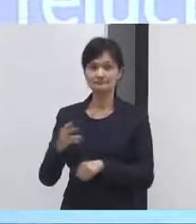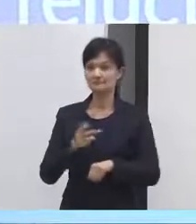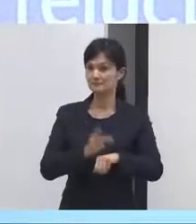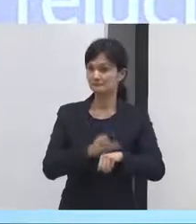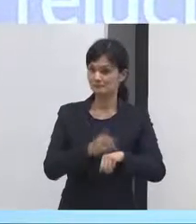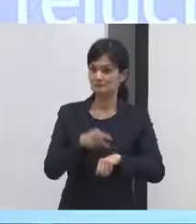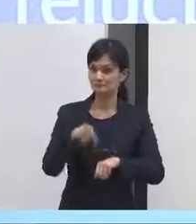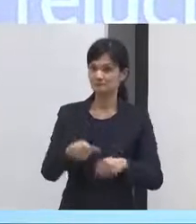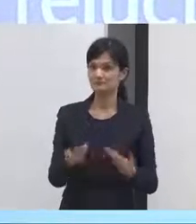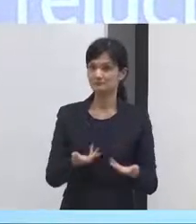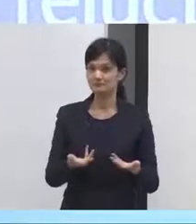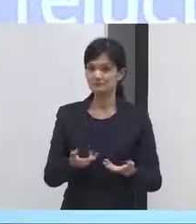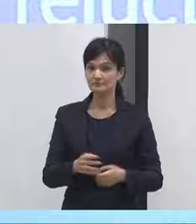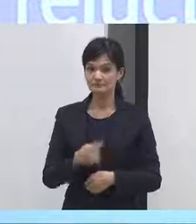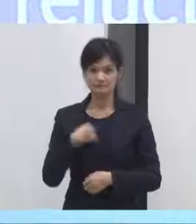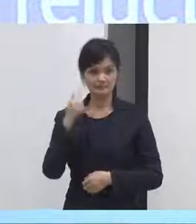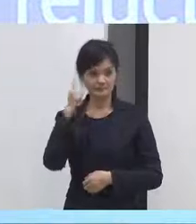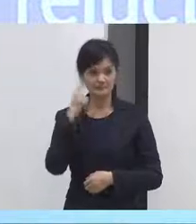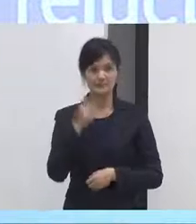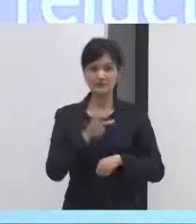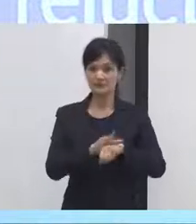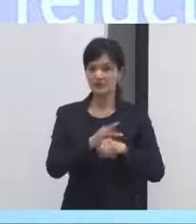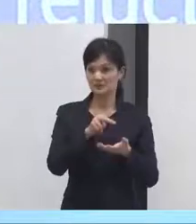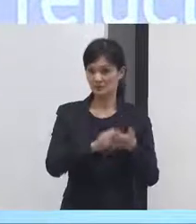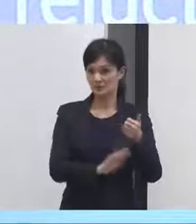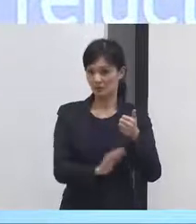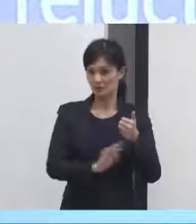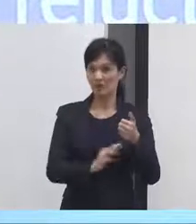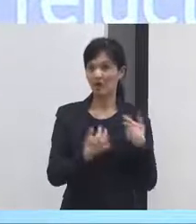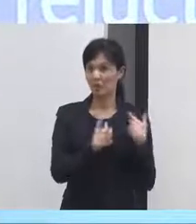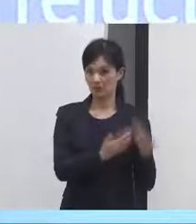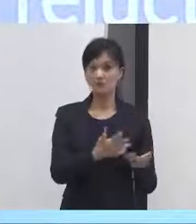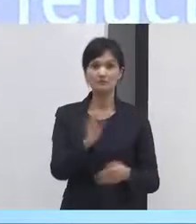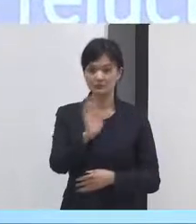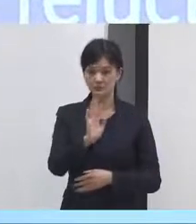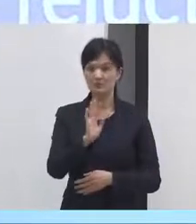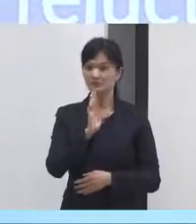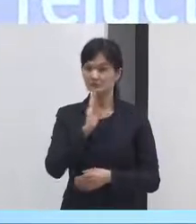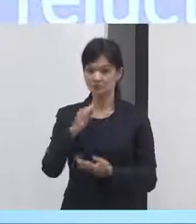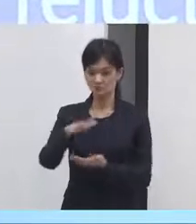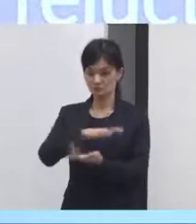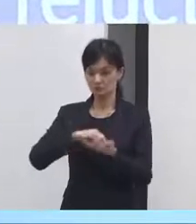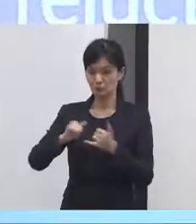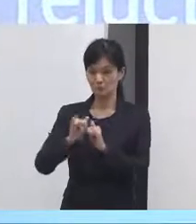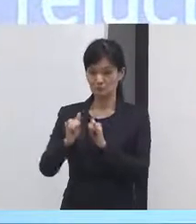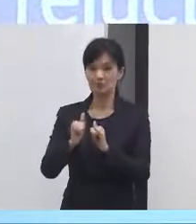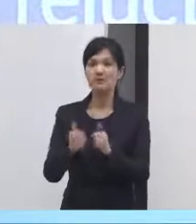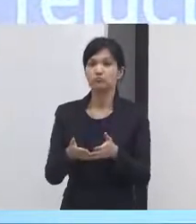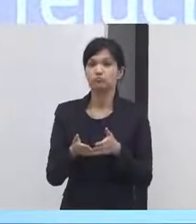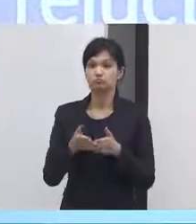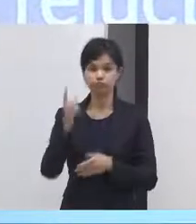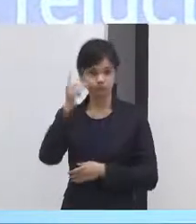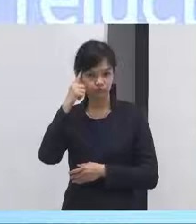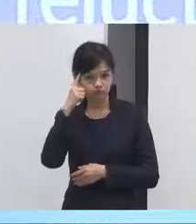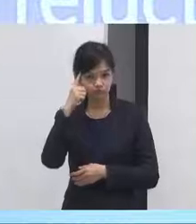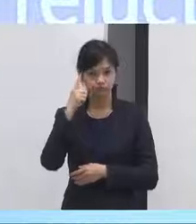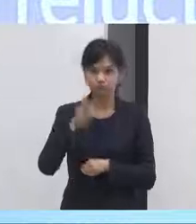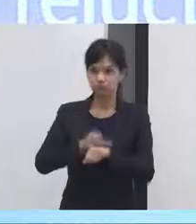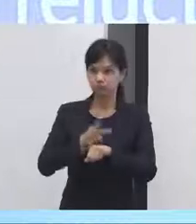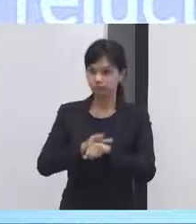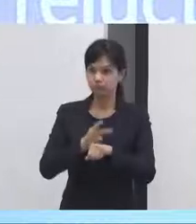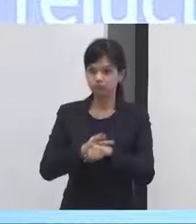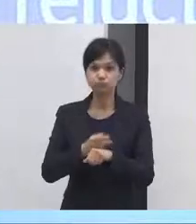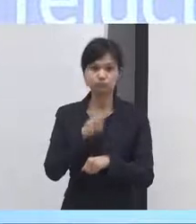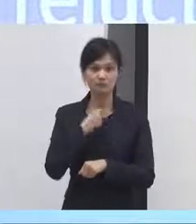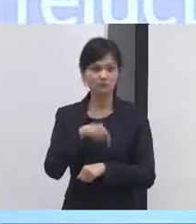应该是只仅限于几个科技立委，而是或许是全民都要有科技 sense，所以我觉得可能大家也可能一起关注一下我们新的课